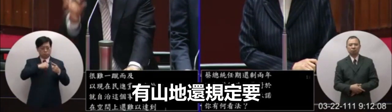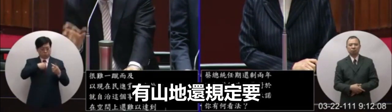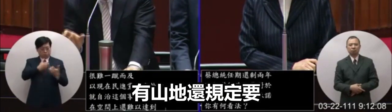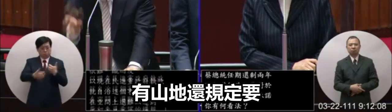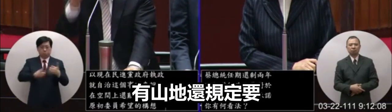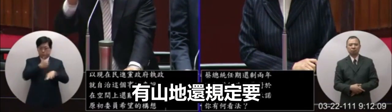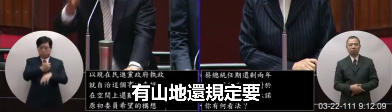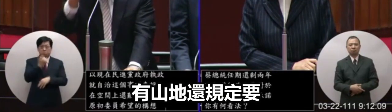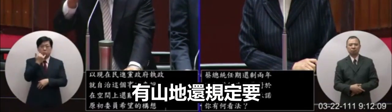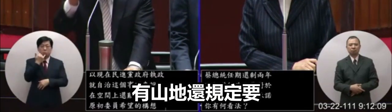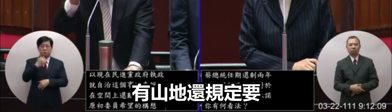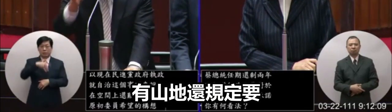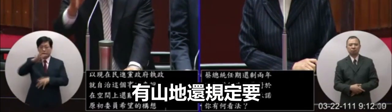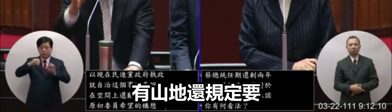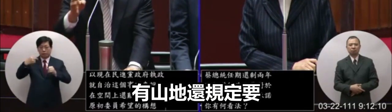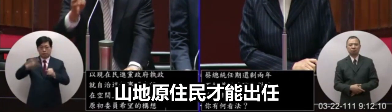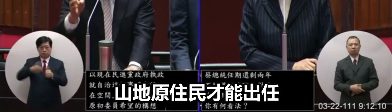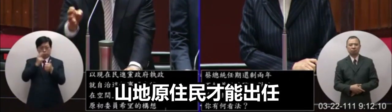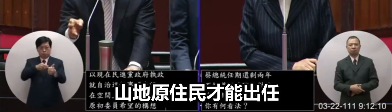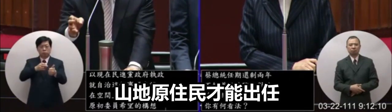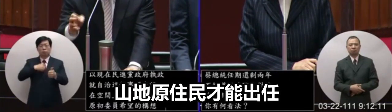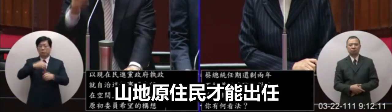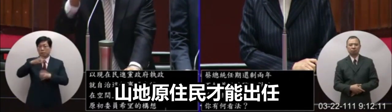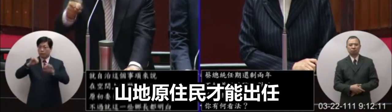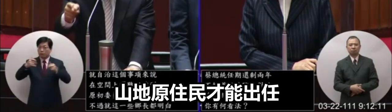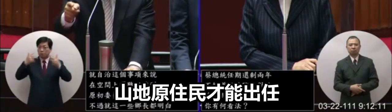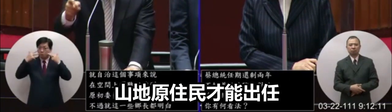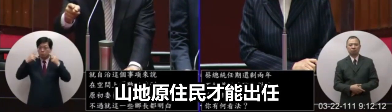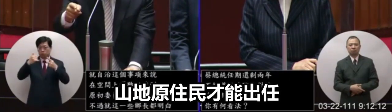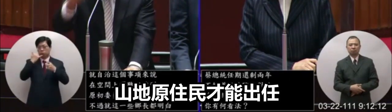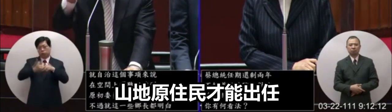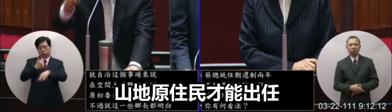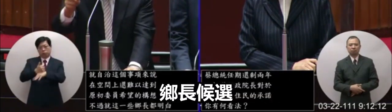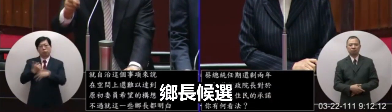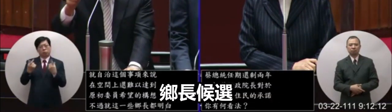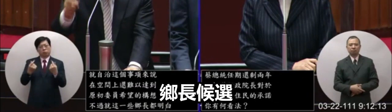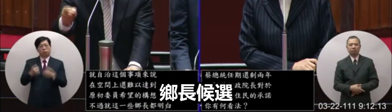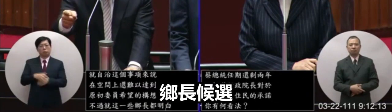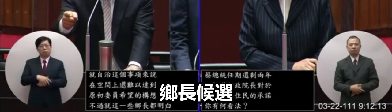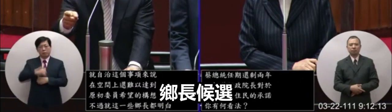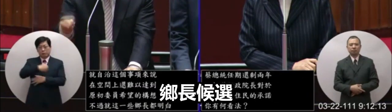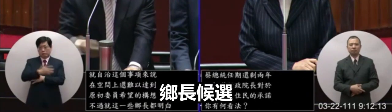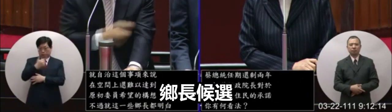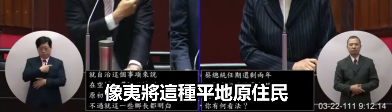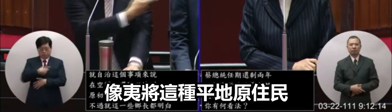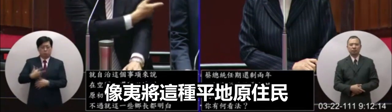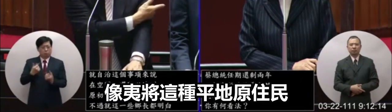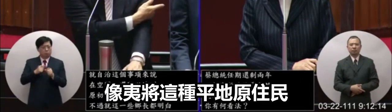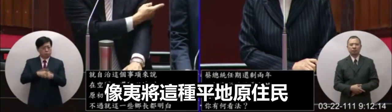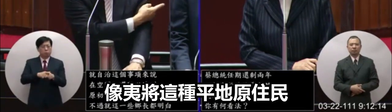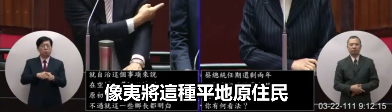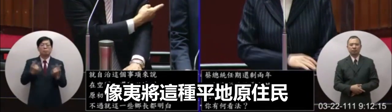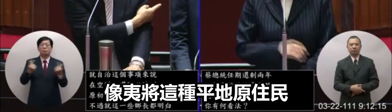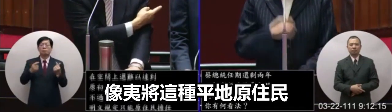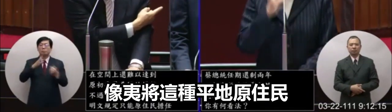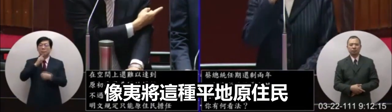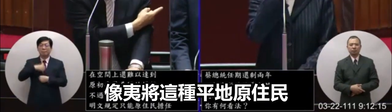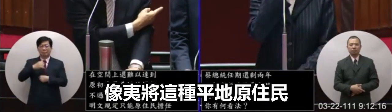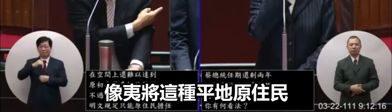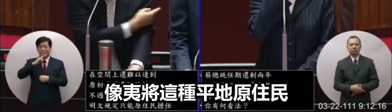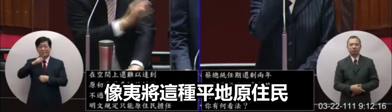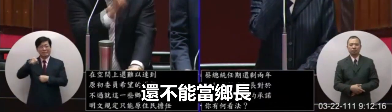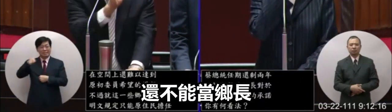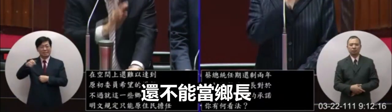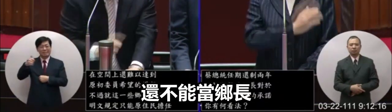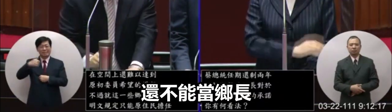有三地还规定要三地原住民才能出任乡长候选。那像宜将这种平